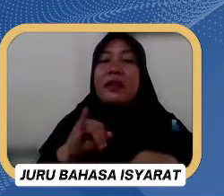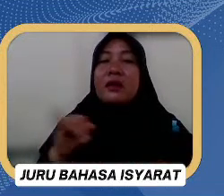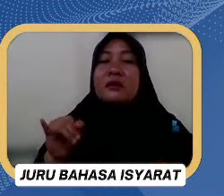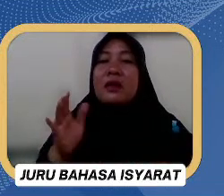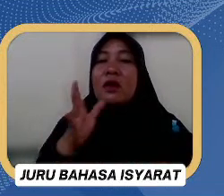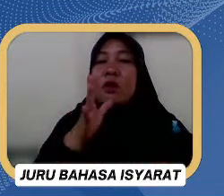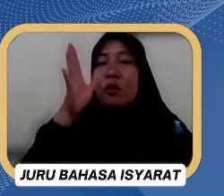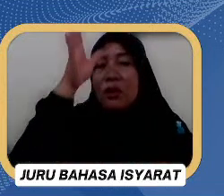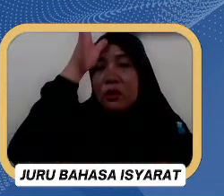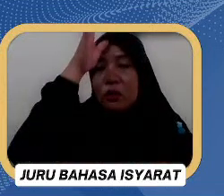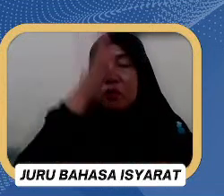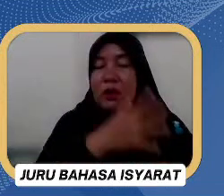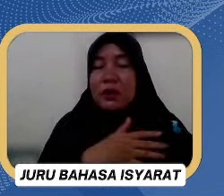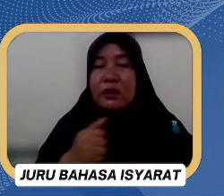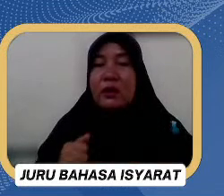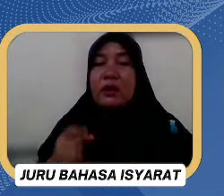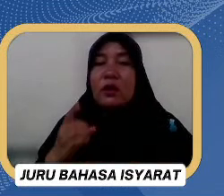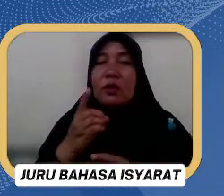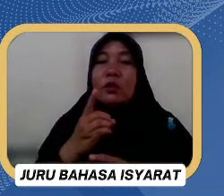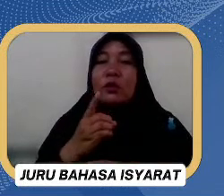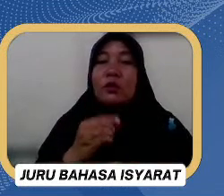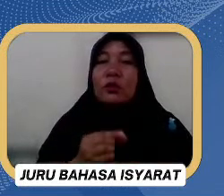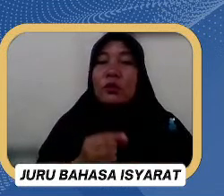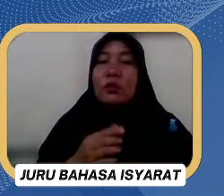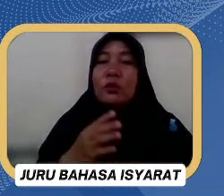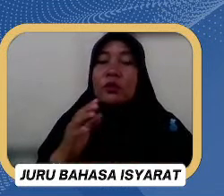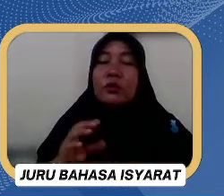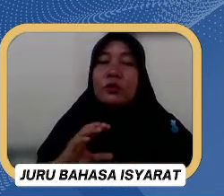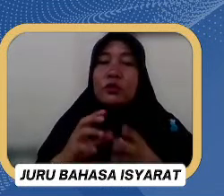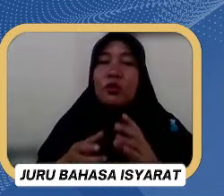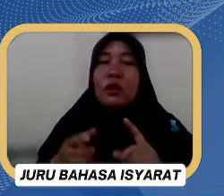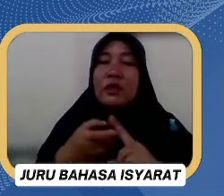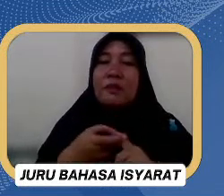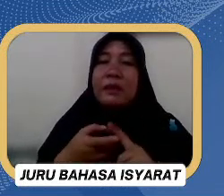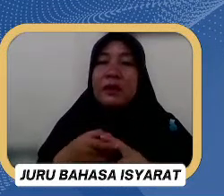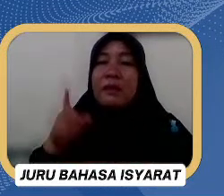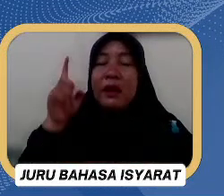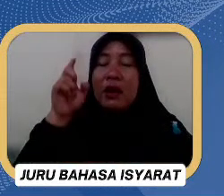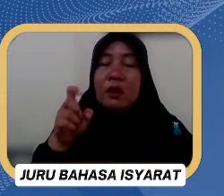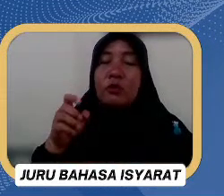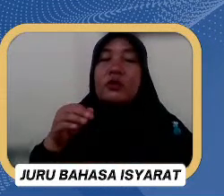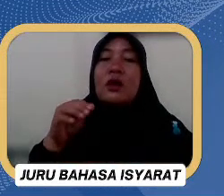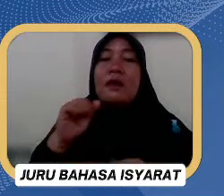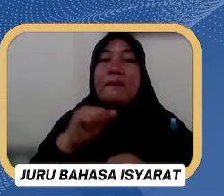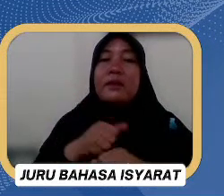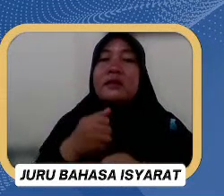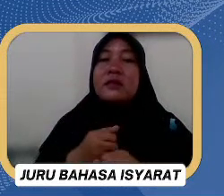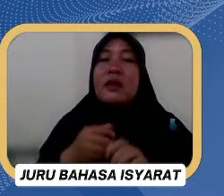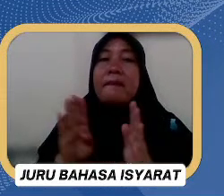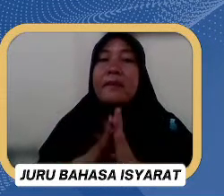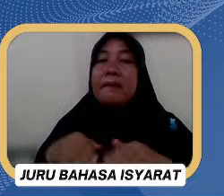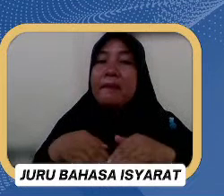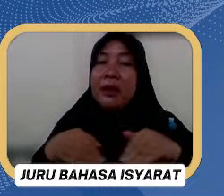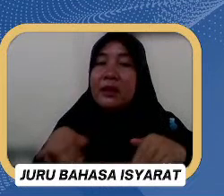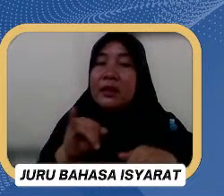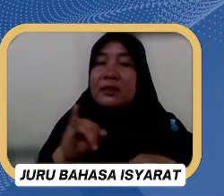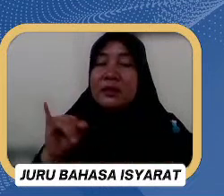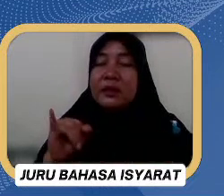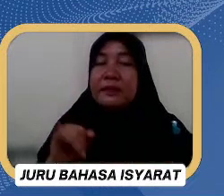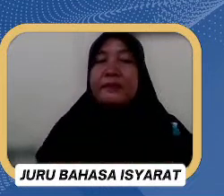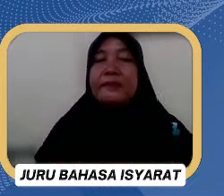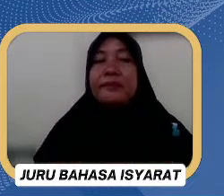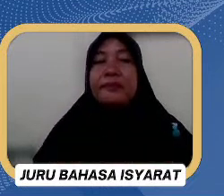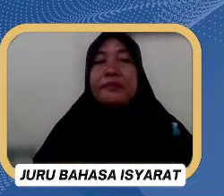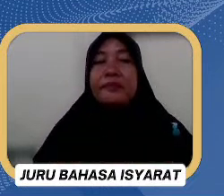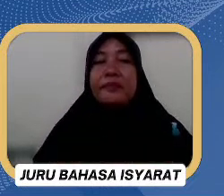teman-teman semuanya menggunakan hal-hal yang baik. Contohnya seperti kegiatan pembelajaran. Bootcamp sekarang sudah ada di mana-mana ya Kak ya, dan